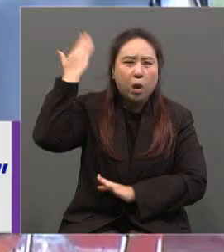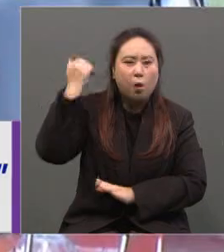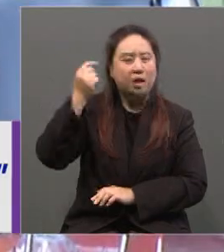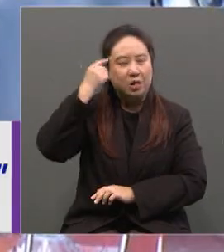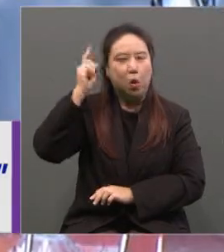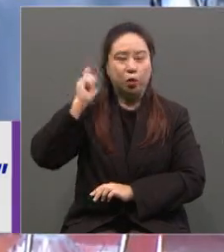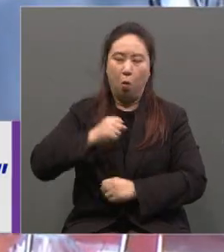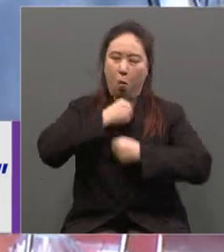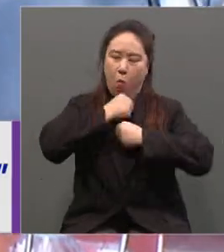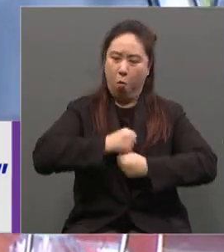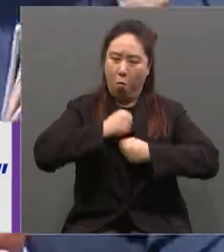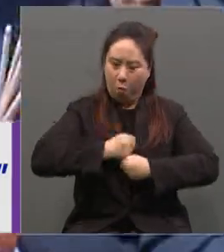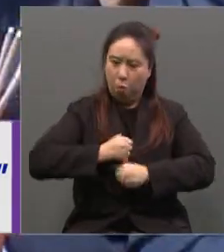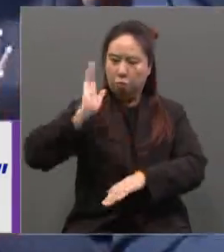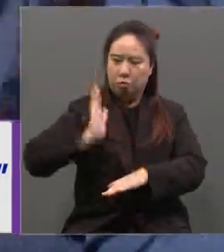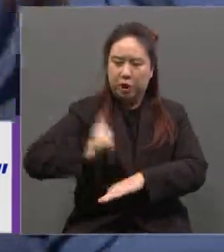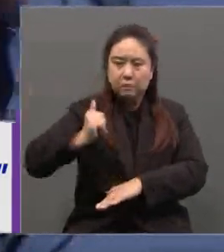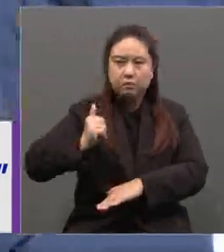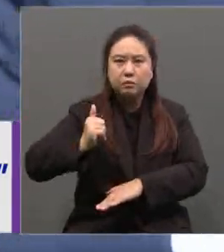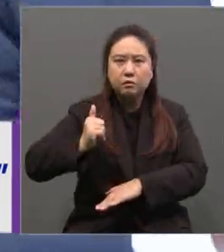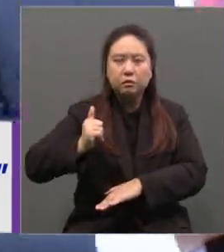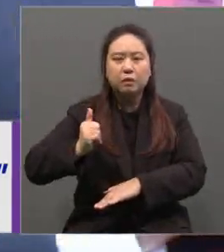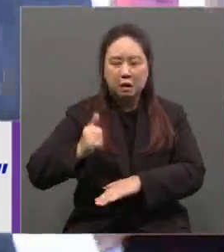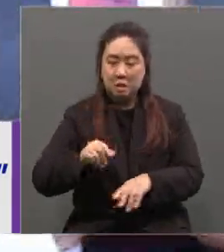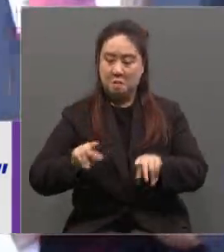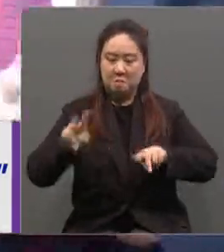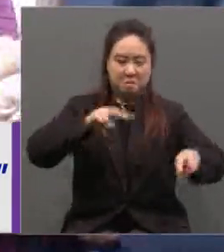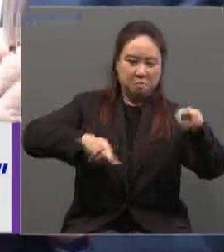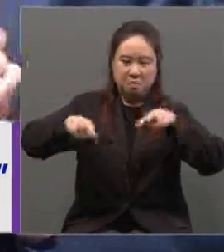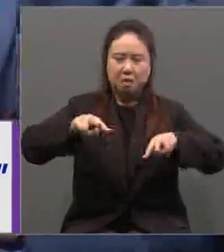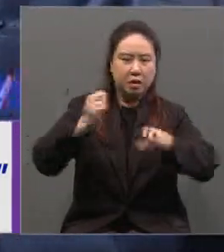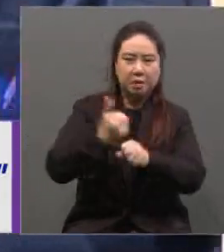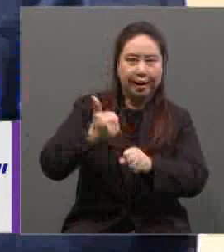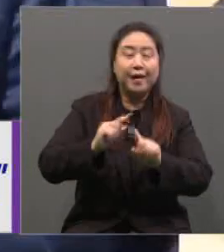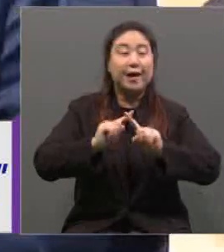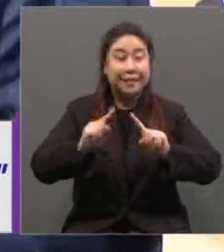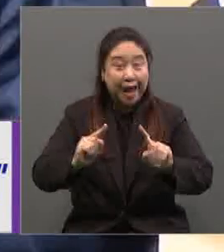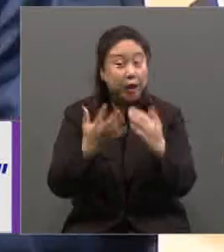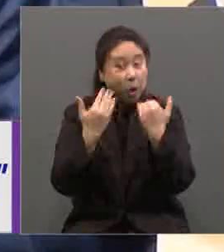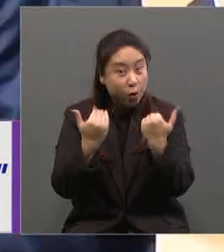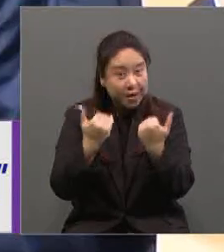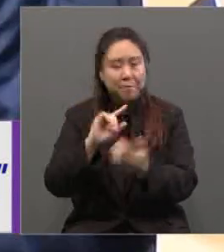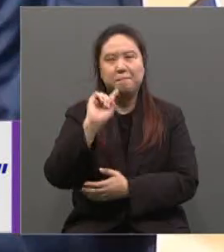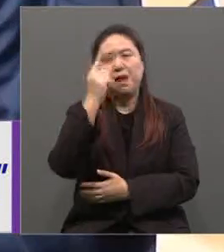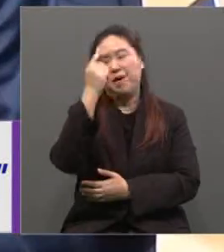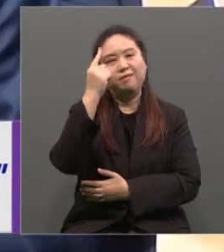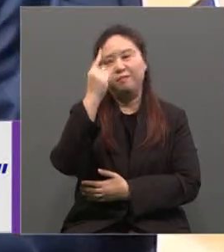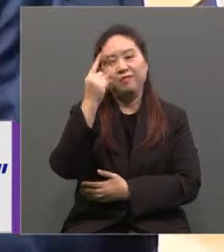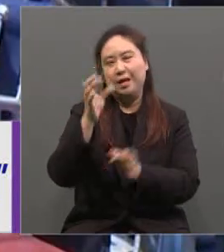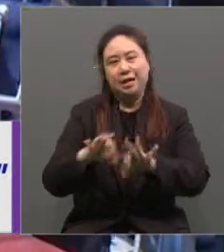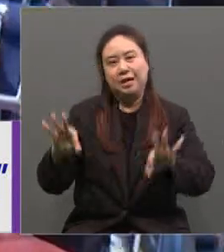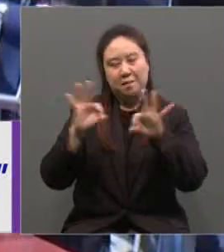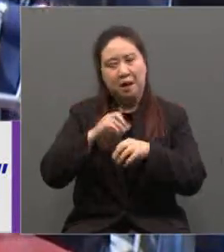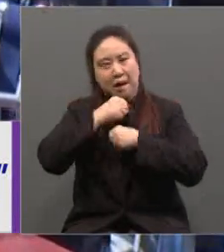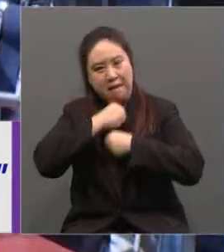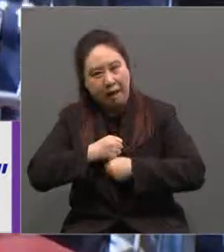อาวุโสเท่านั้นจะมีความสามารถกำหนดความเป็นอยู่ของบ้านเมืองได้แต่ในโลกสมัยใหม่ไม่ได้วัดค่าของคนอยู่ที่ความอ